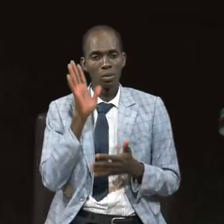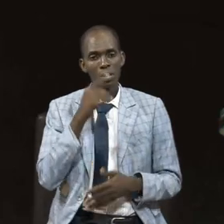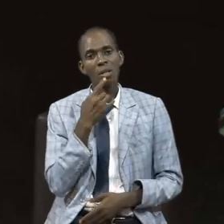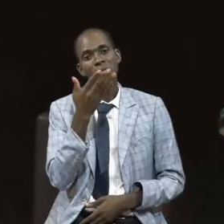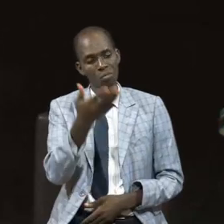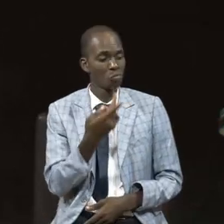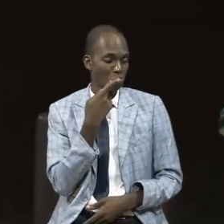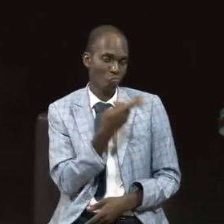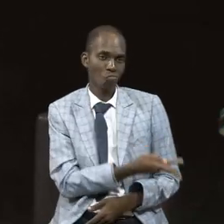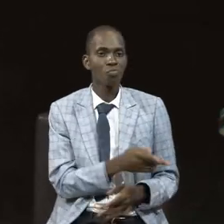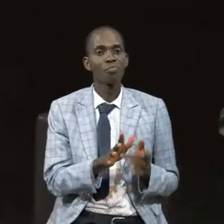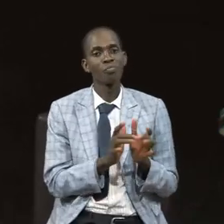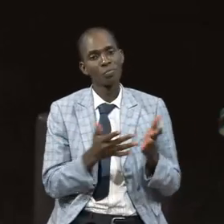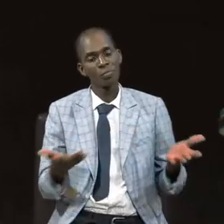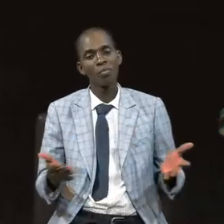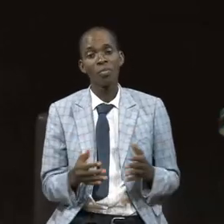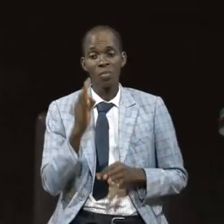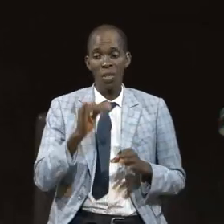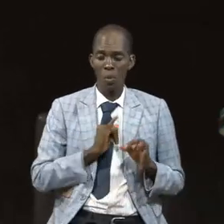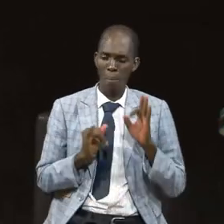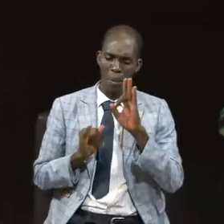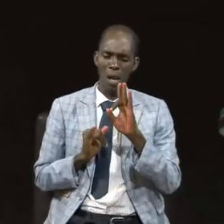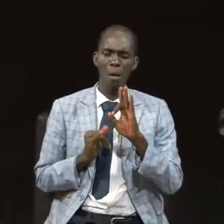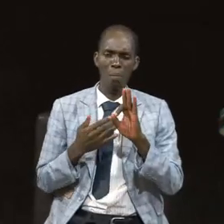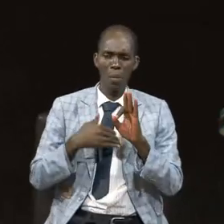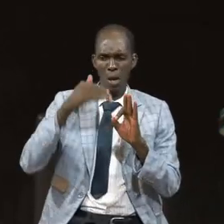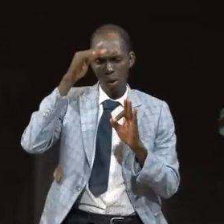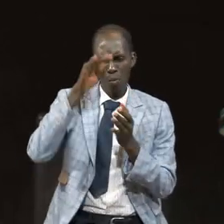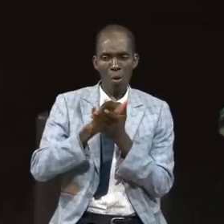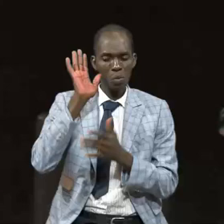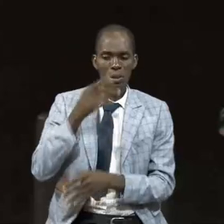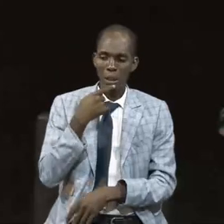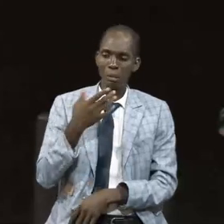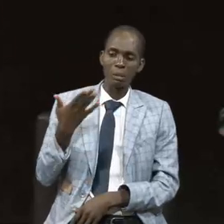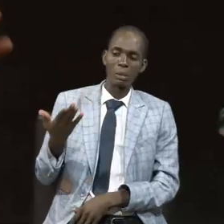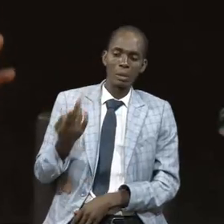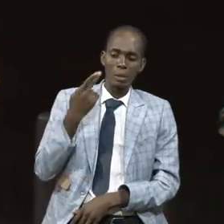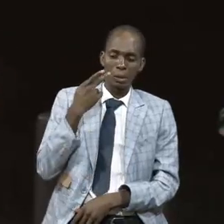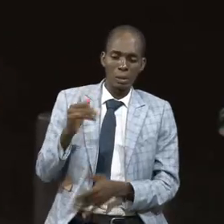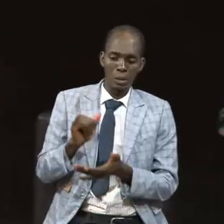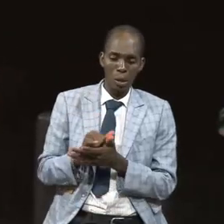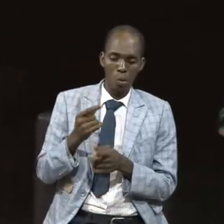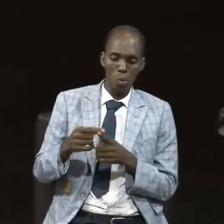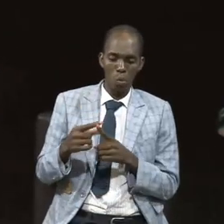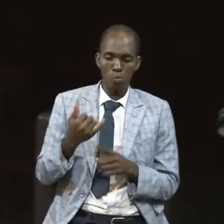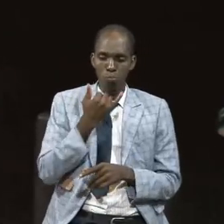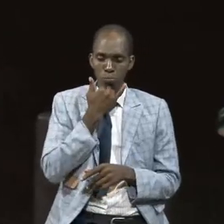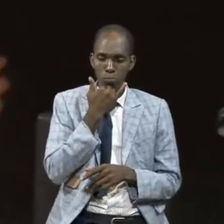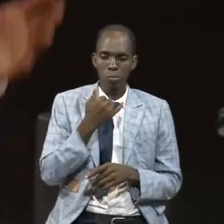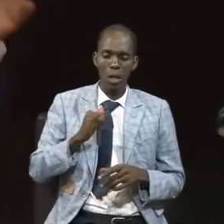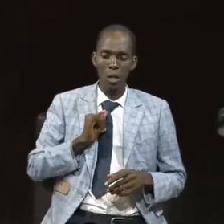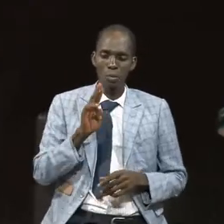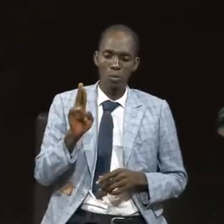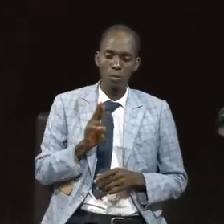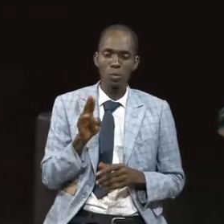ma femme dirait, regarde ça. Ah, tu sais que cela est dans la Bible et tu prêches et tu l'interprètes